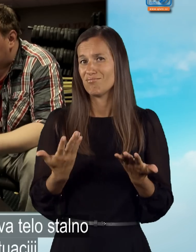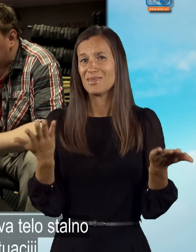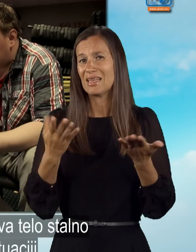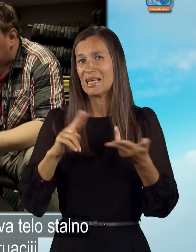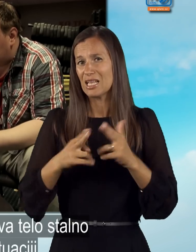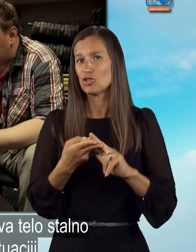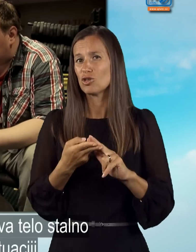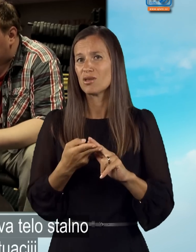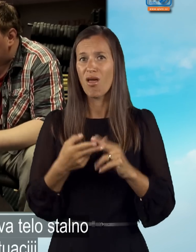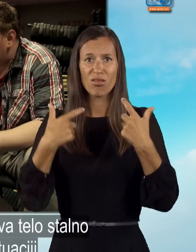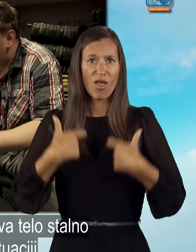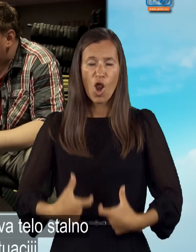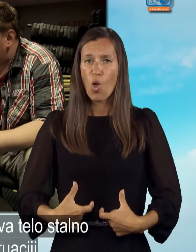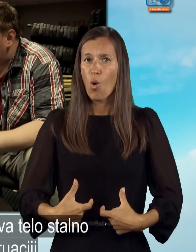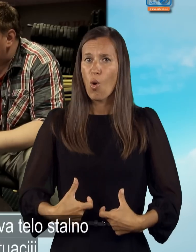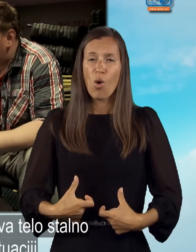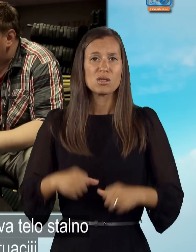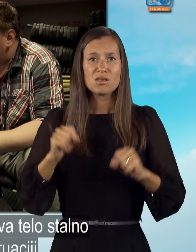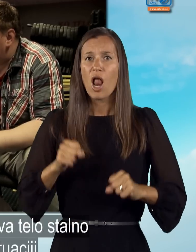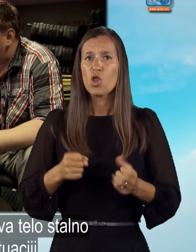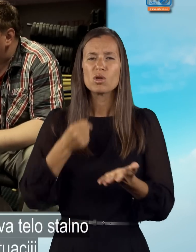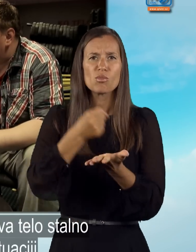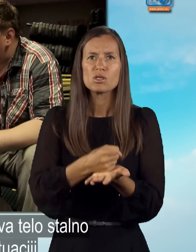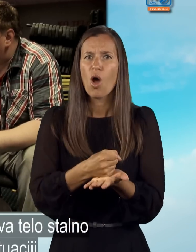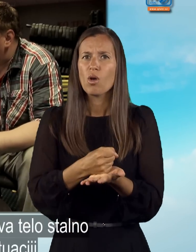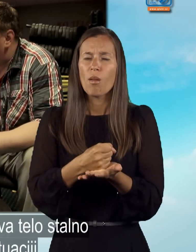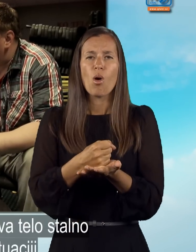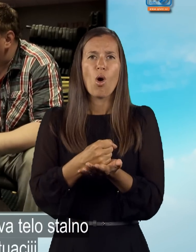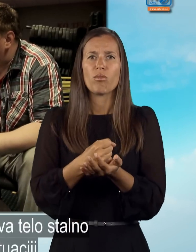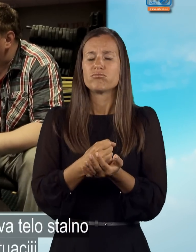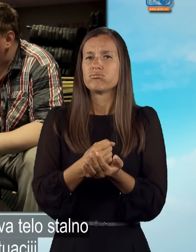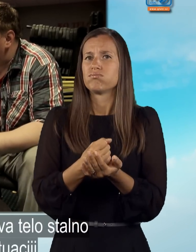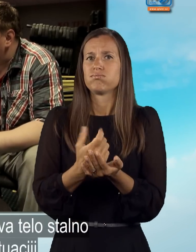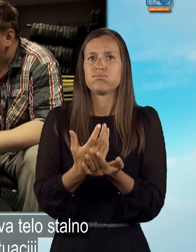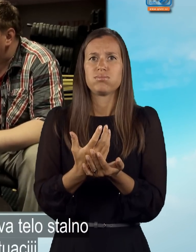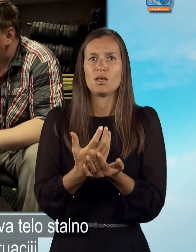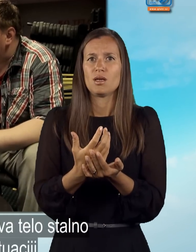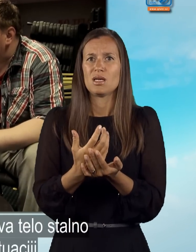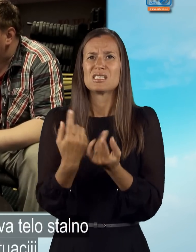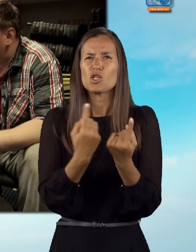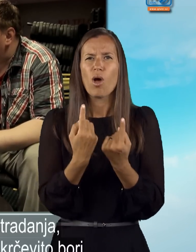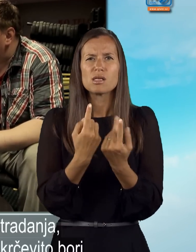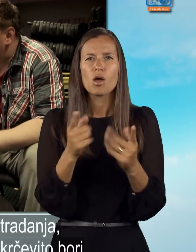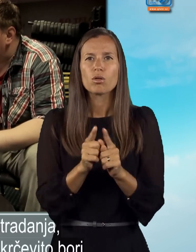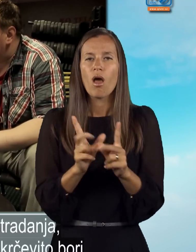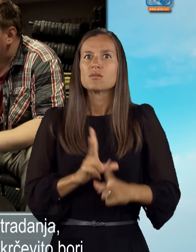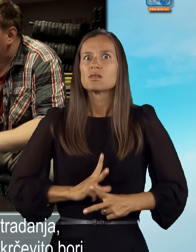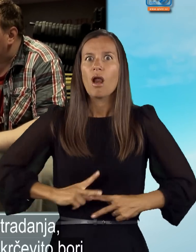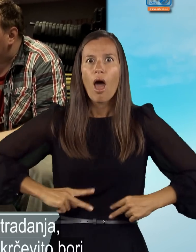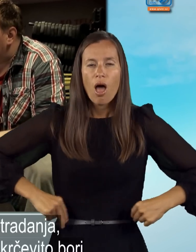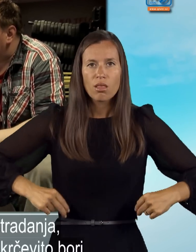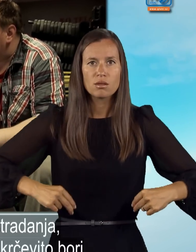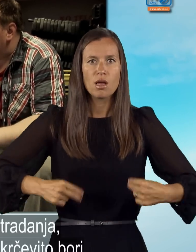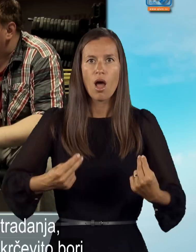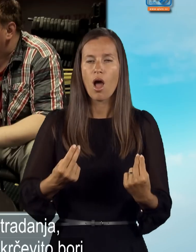Tako da na nek način midva telo konstantno izpostavljava eni situaciji nekega navideznega